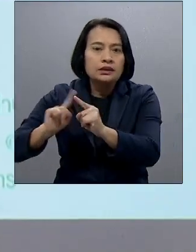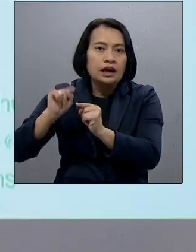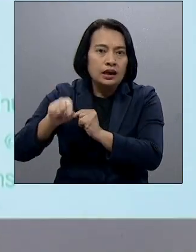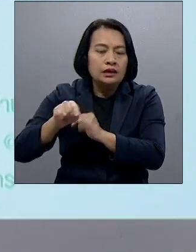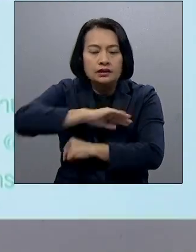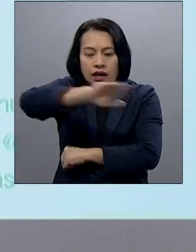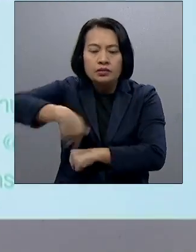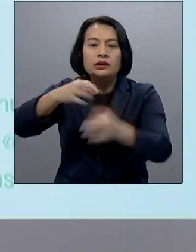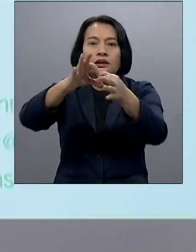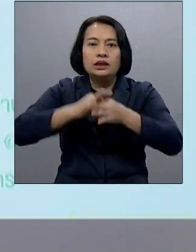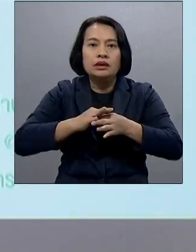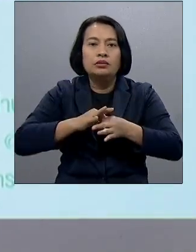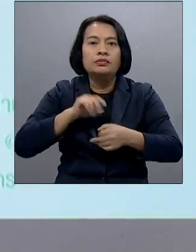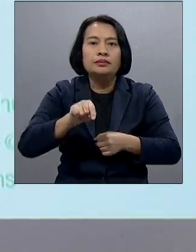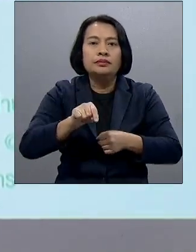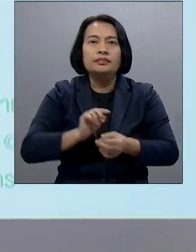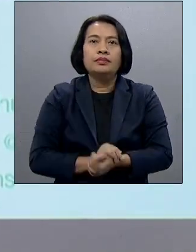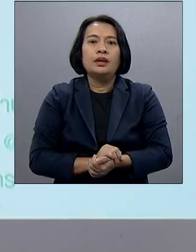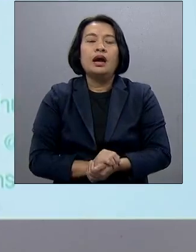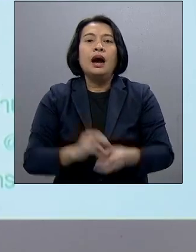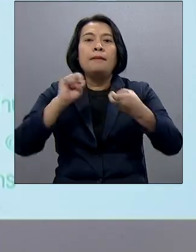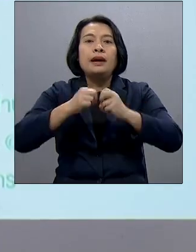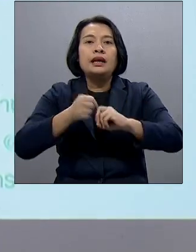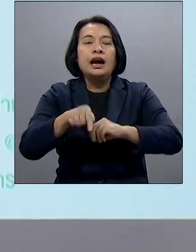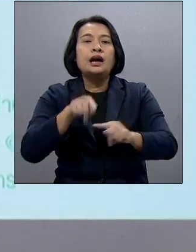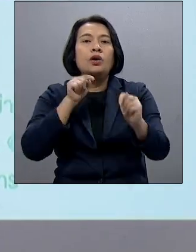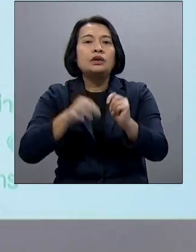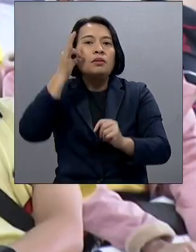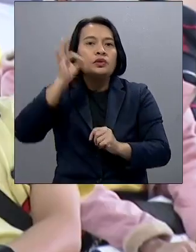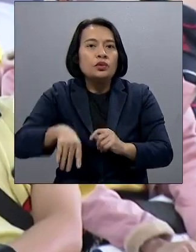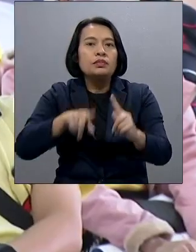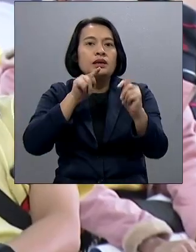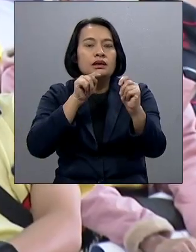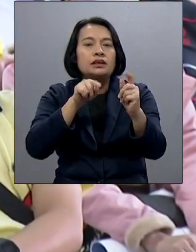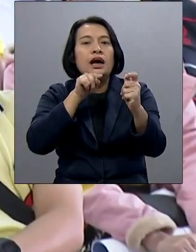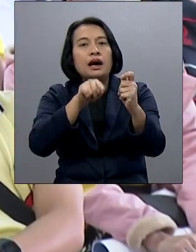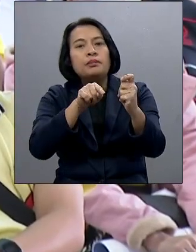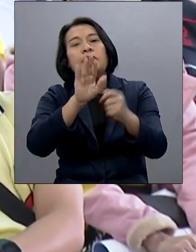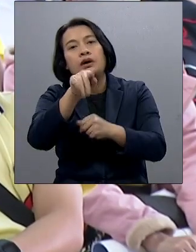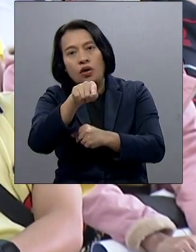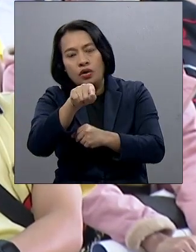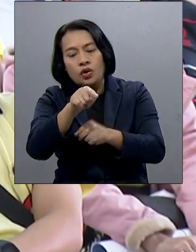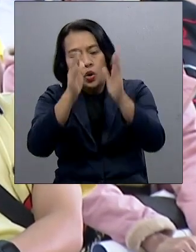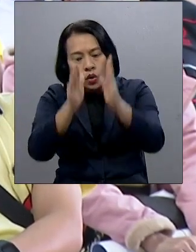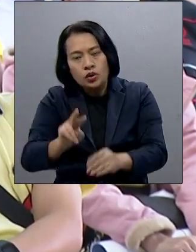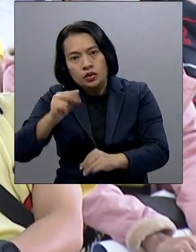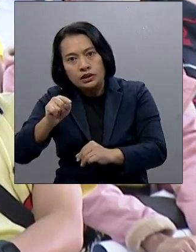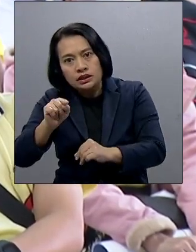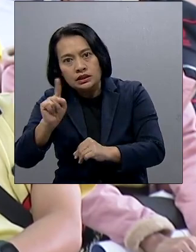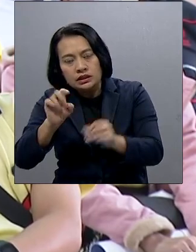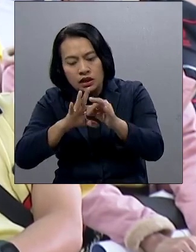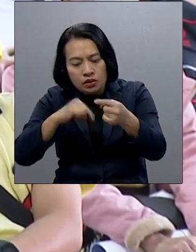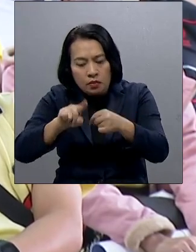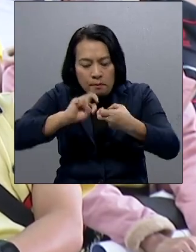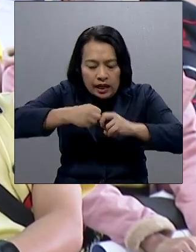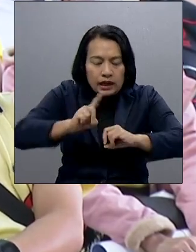อ ค่ะปัญหาของชาวตำบลสวนผึ้งและชาวตำบลตะนาวสีอำเภอสวนผึ้งรวมกว่า 20,000 คนนี่นะคะส่วนใหญ่เนี่ยเป็นลักษณะของ